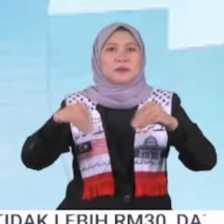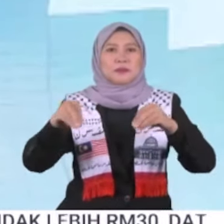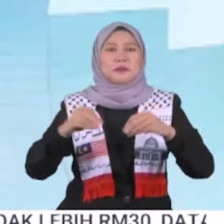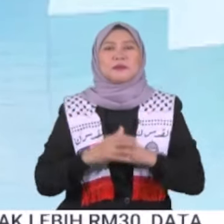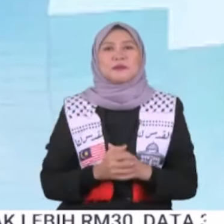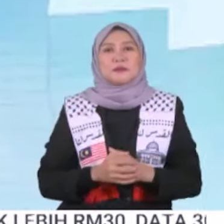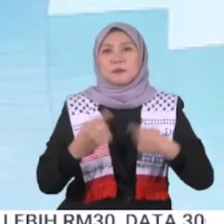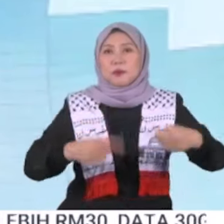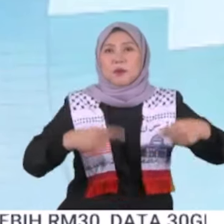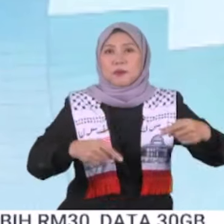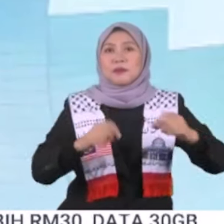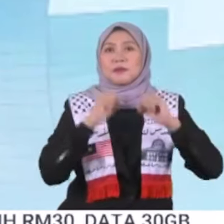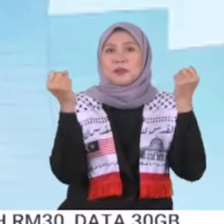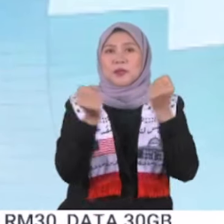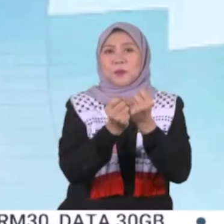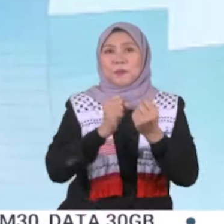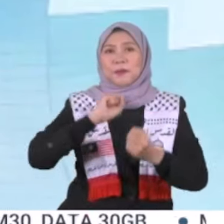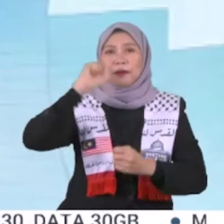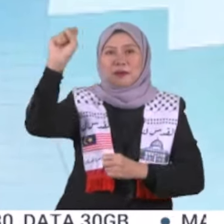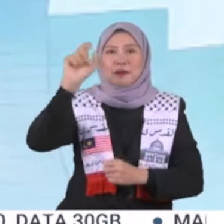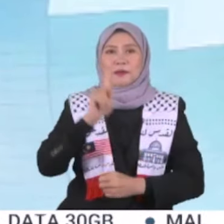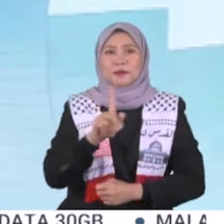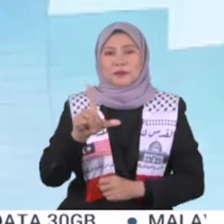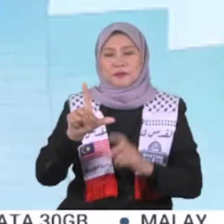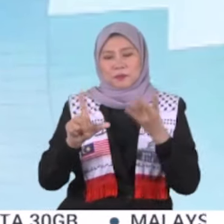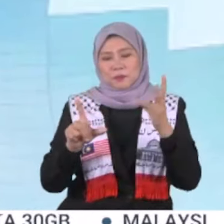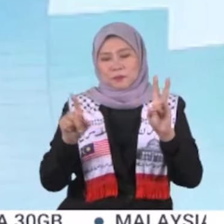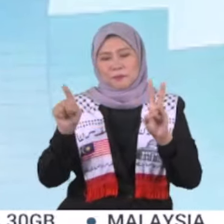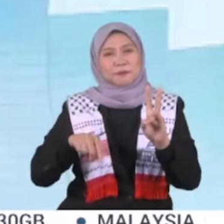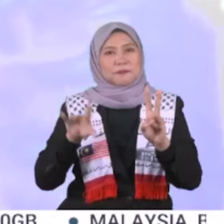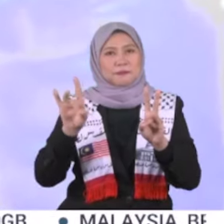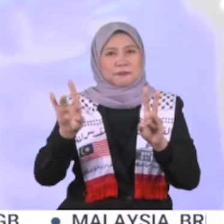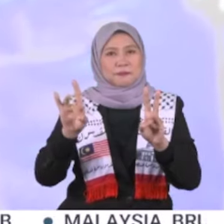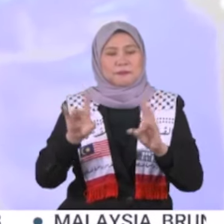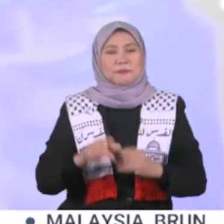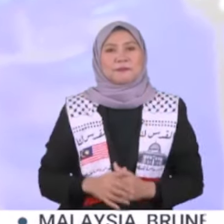dijadual berlangsung di Stadium Merdeka Kuala Lumpur pada 17 Ogos ini.